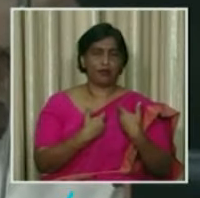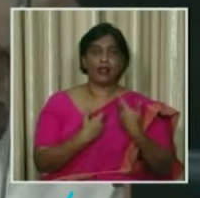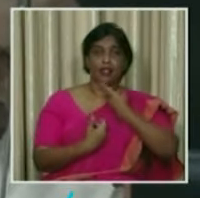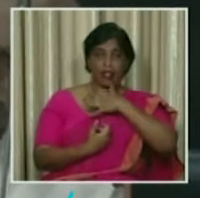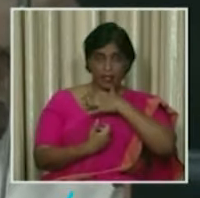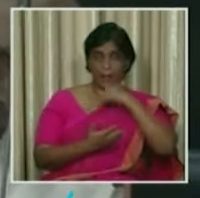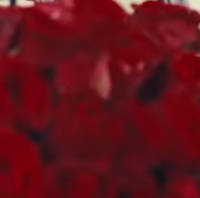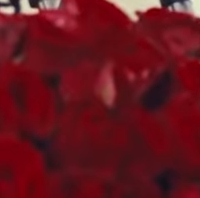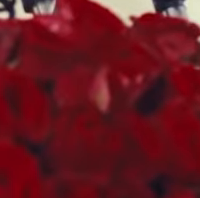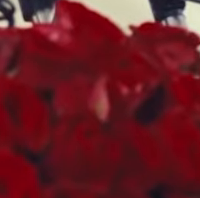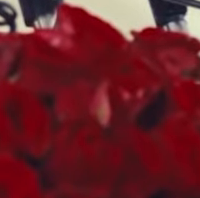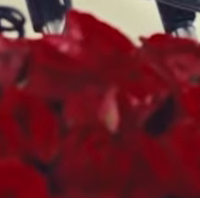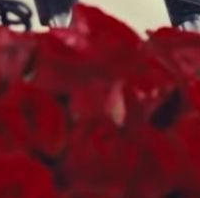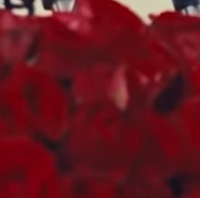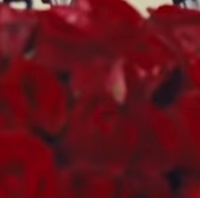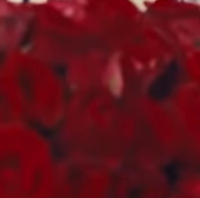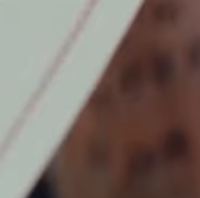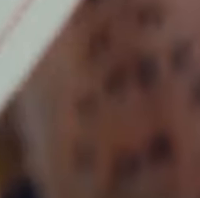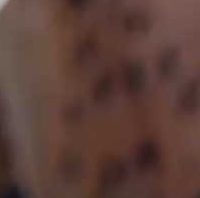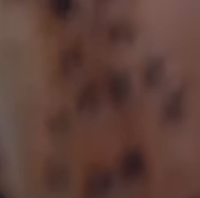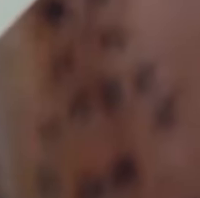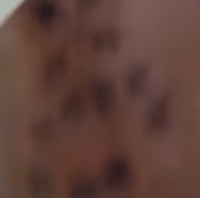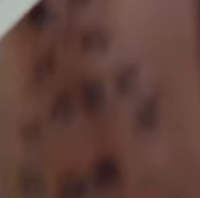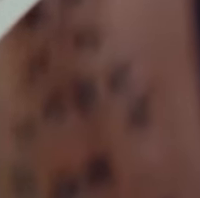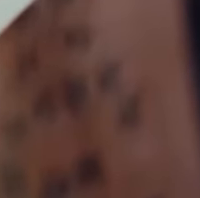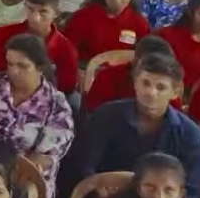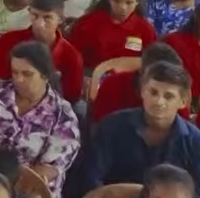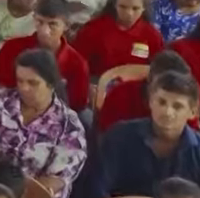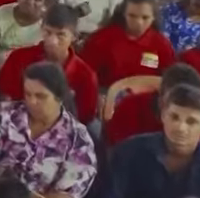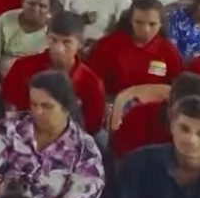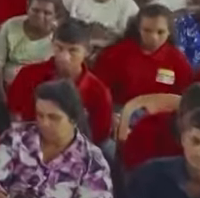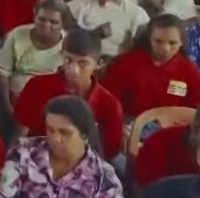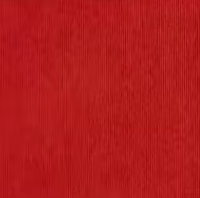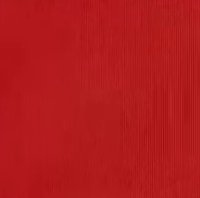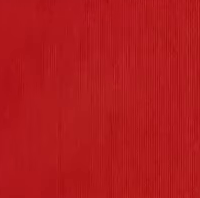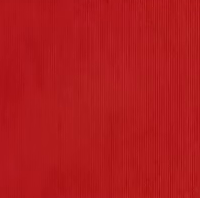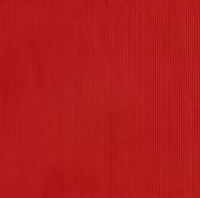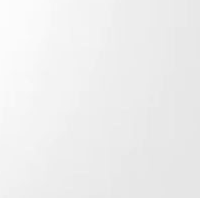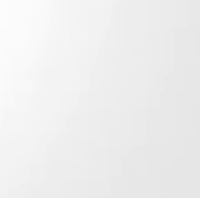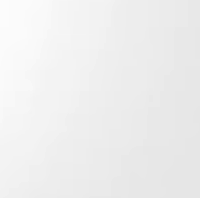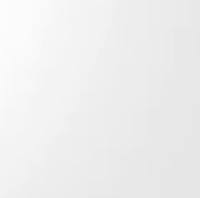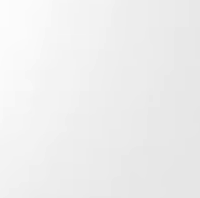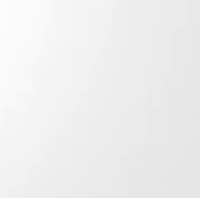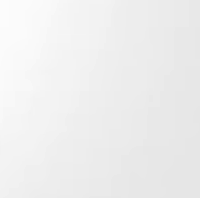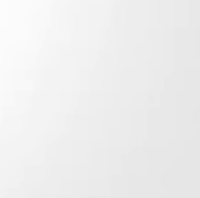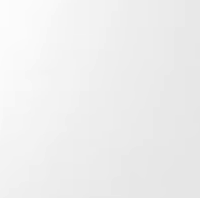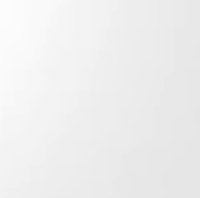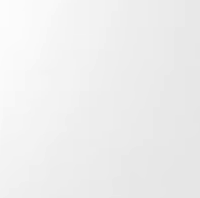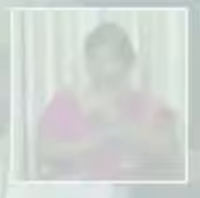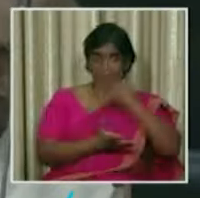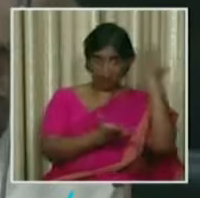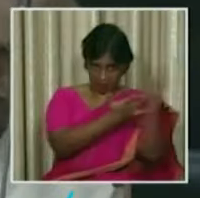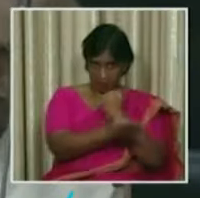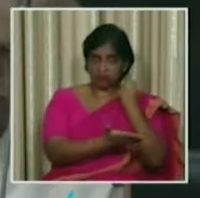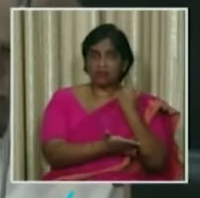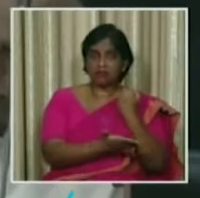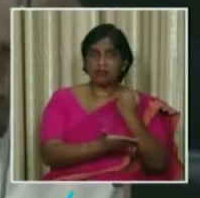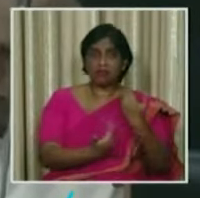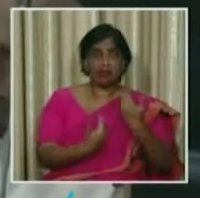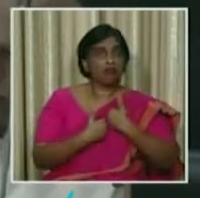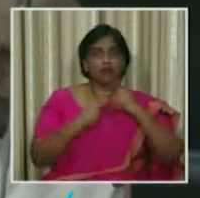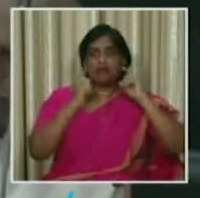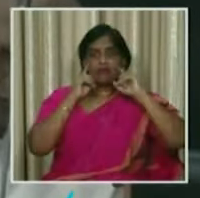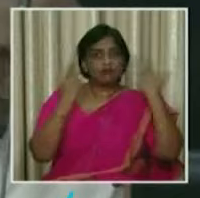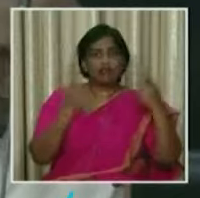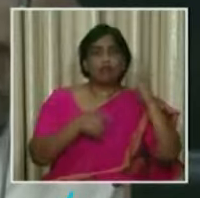මහ බැංකුව කඩන්නද? අපි දැනුමෙන් සන්නද්ධව පෝසත් රටක් ගොඩනගමු. DP Education. ඒක මම දන්නේ දැන්